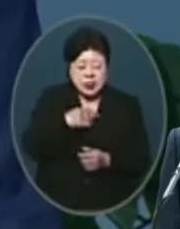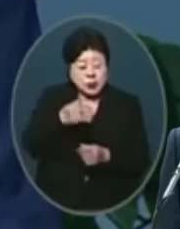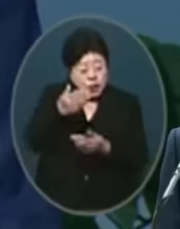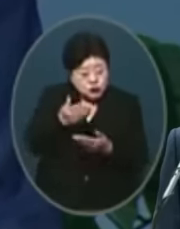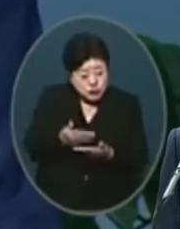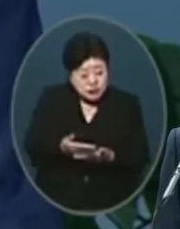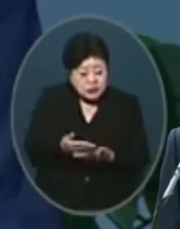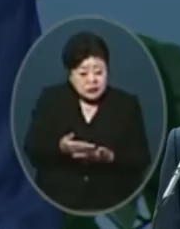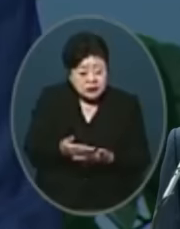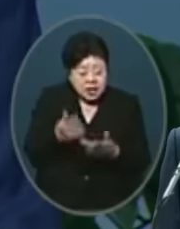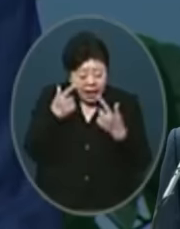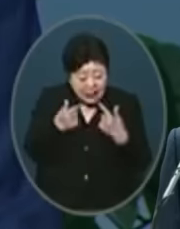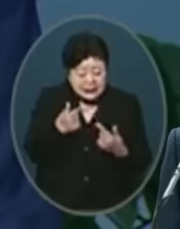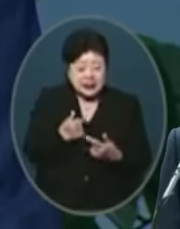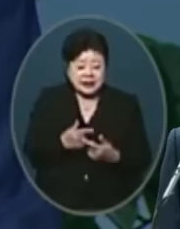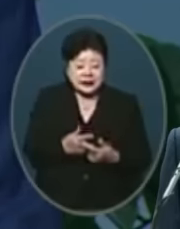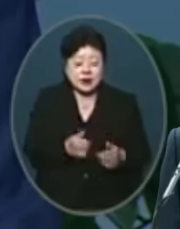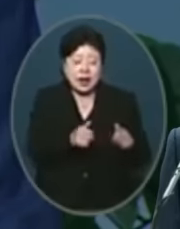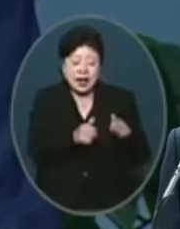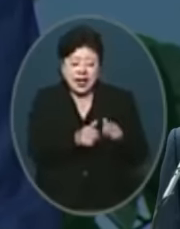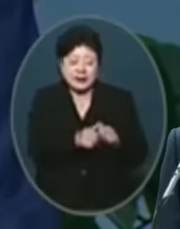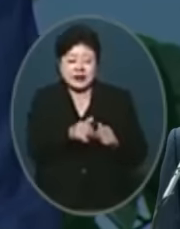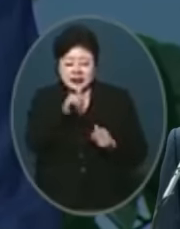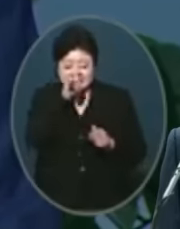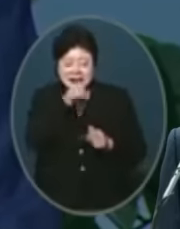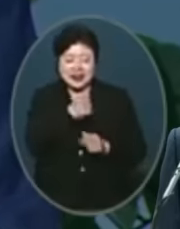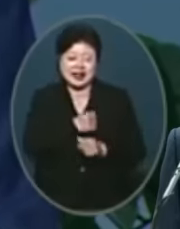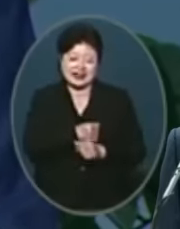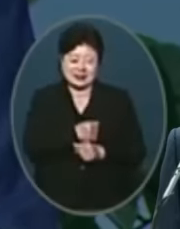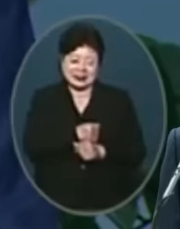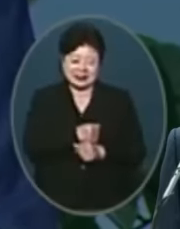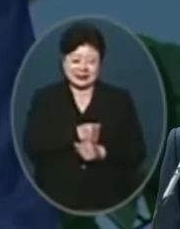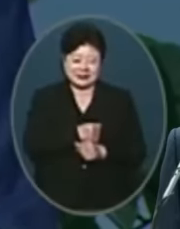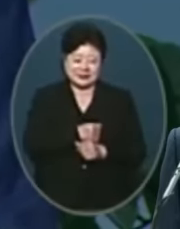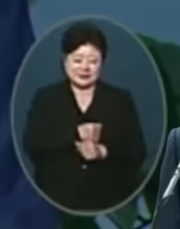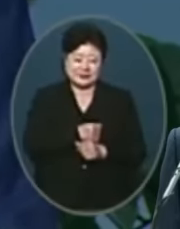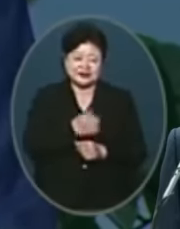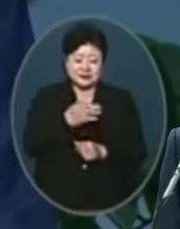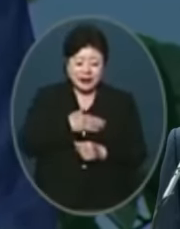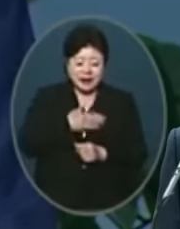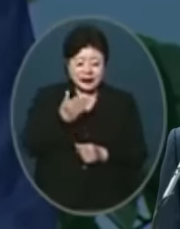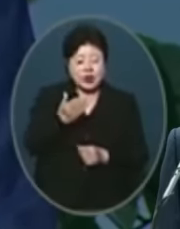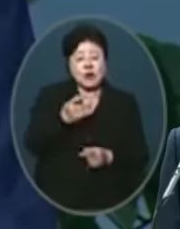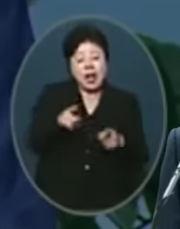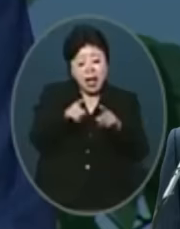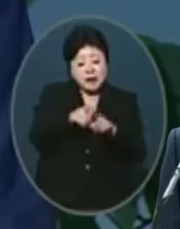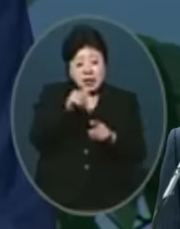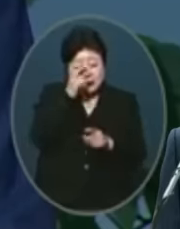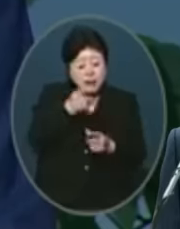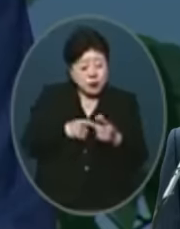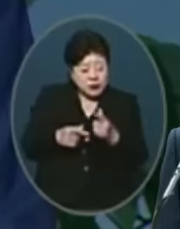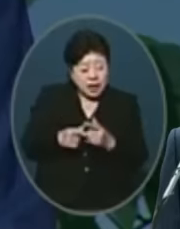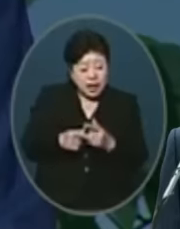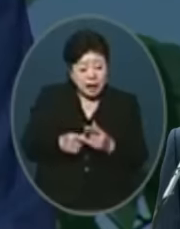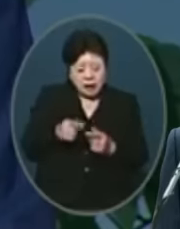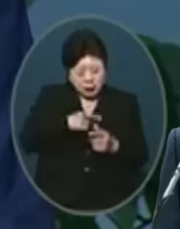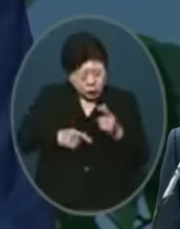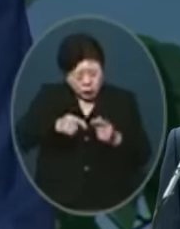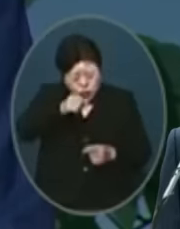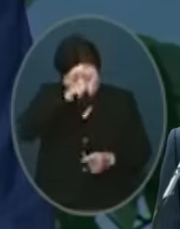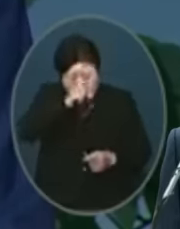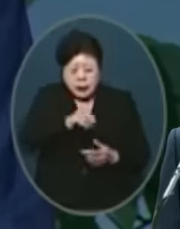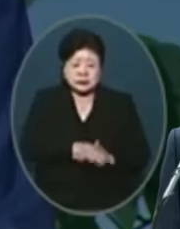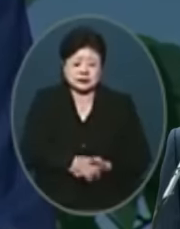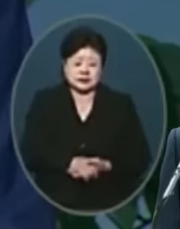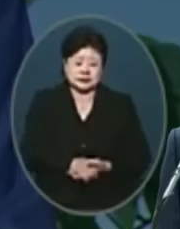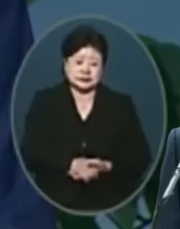보내사 항상 너와 같이 있게 할 것이라고 말하시고 내가 너와 같이 있는 것보다 더 좋다고 말하는